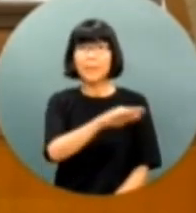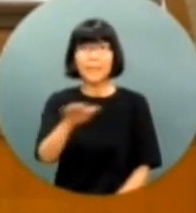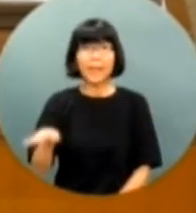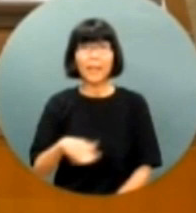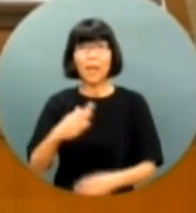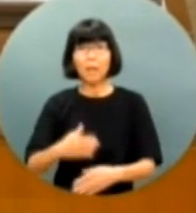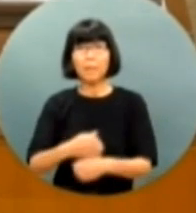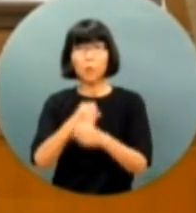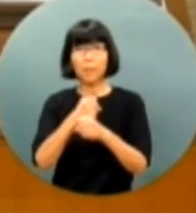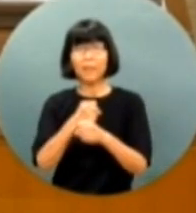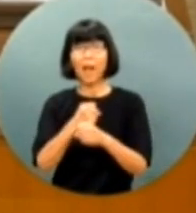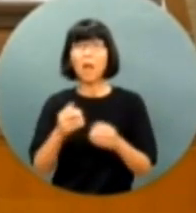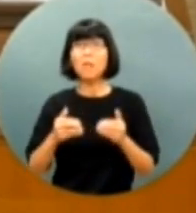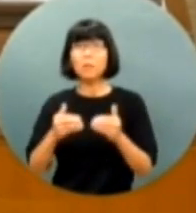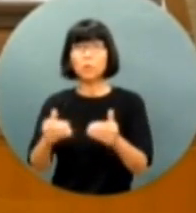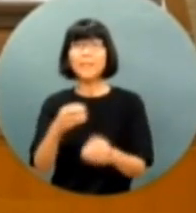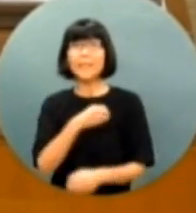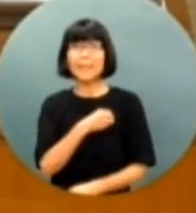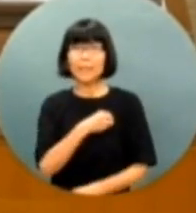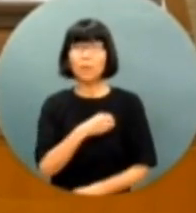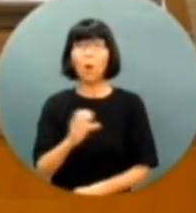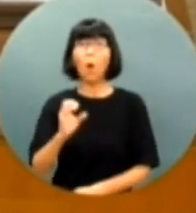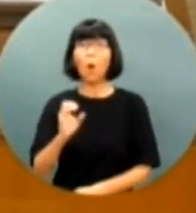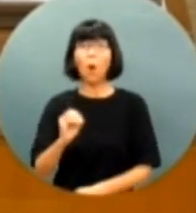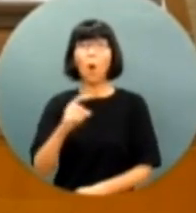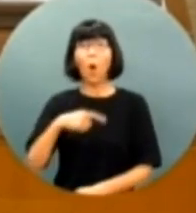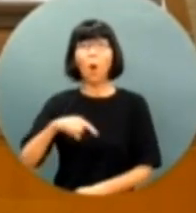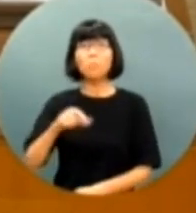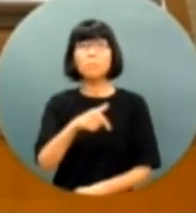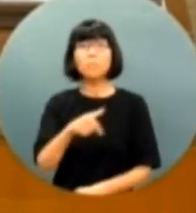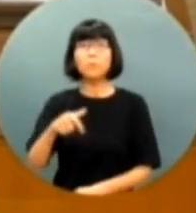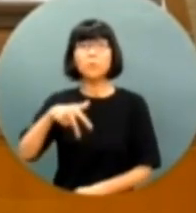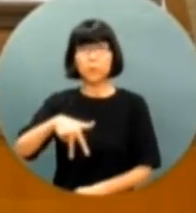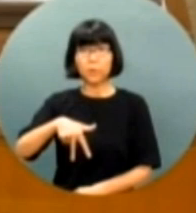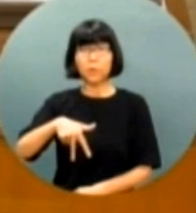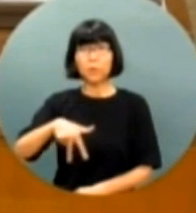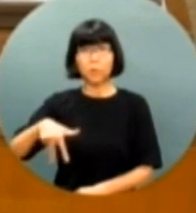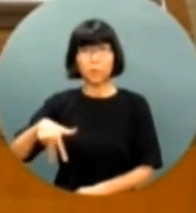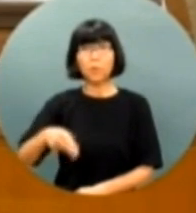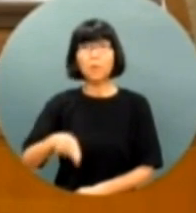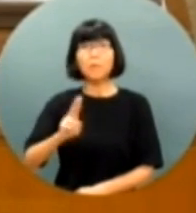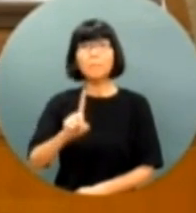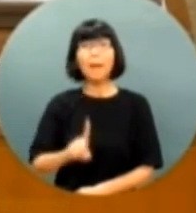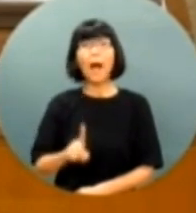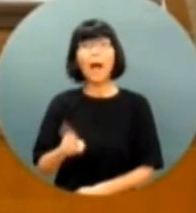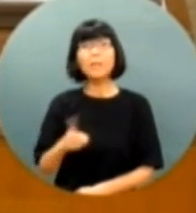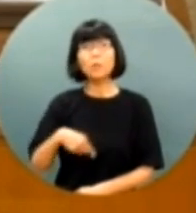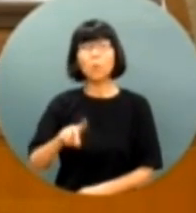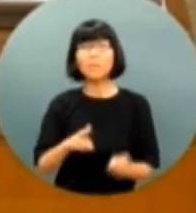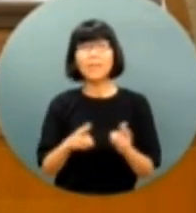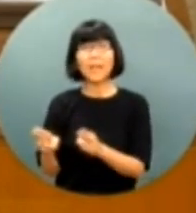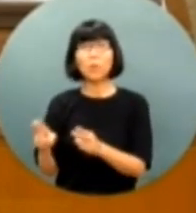まとめたですね、この推進員のオンブズパーソン制度、これを取り入れたことのその意義等について